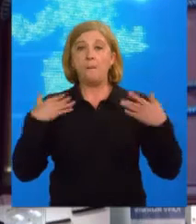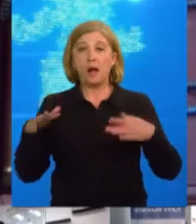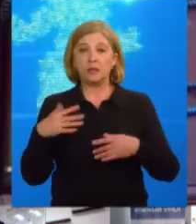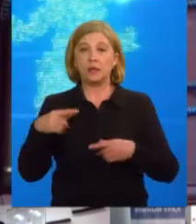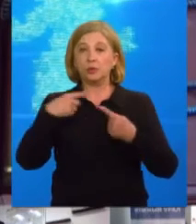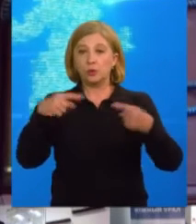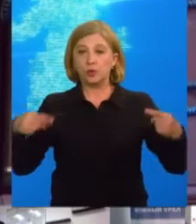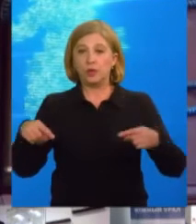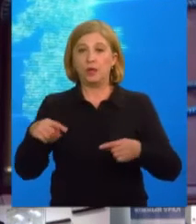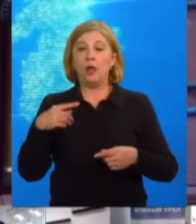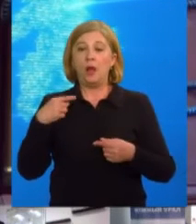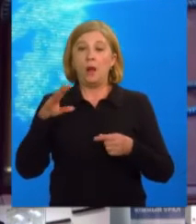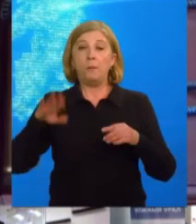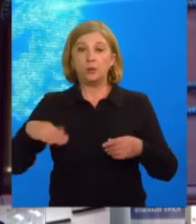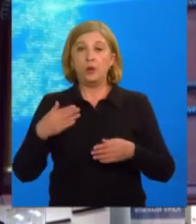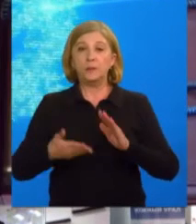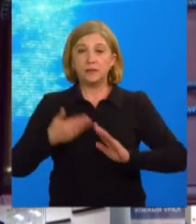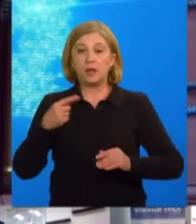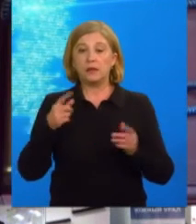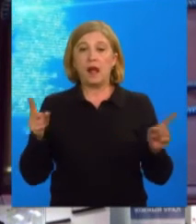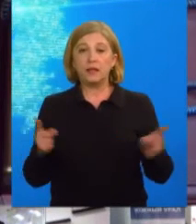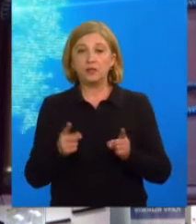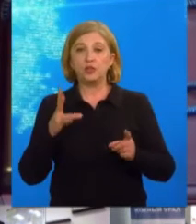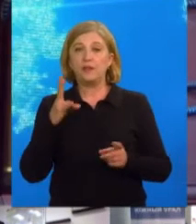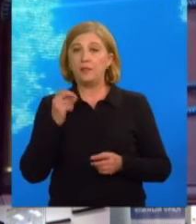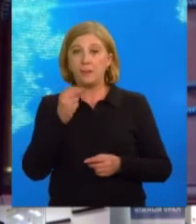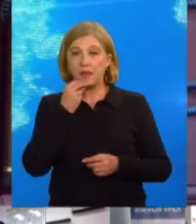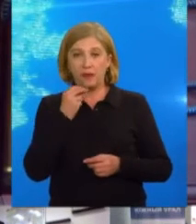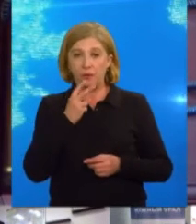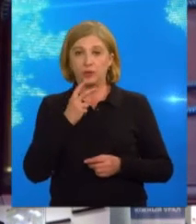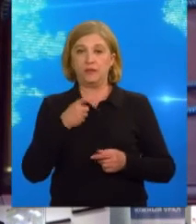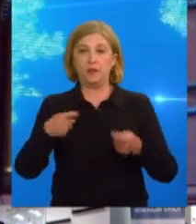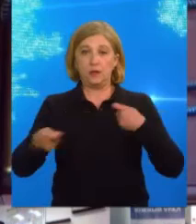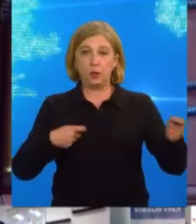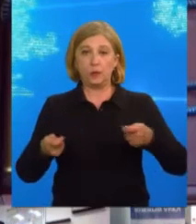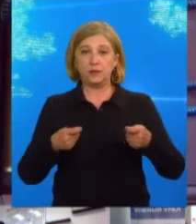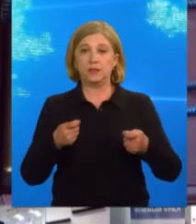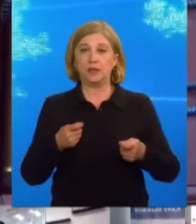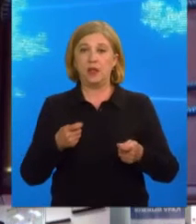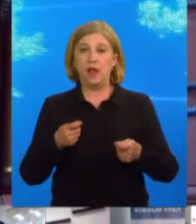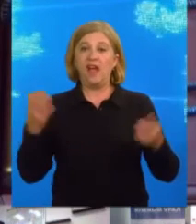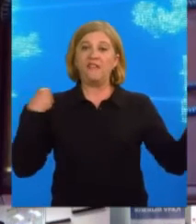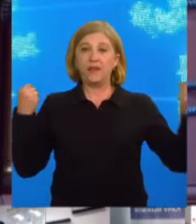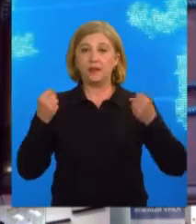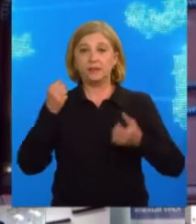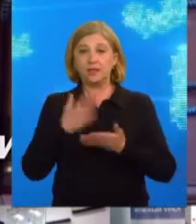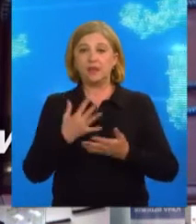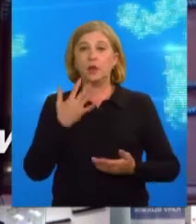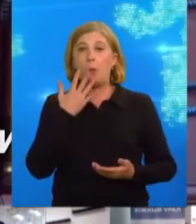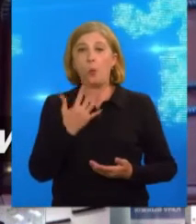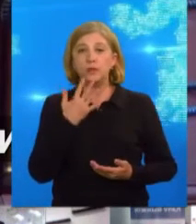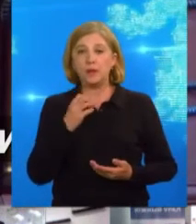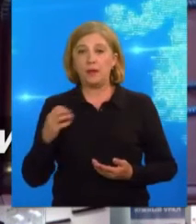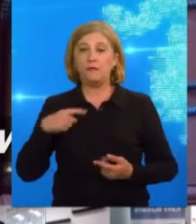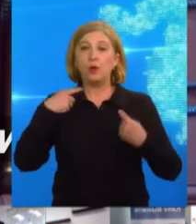пространства. Далее могут быть сняты ограничения с непродовольственной розницы, работа фитнес-центров, музеев, других